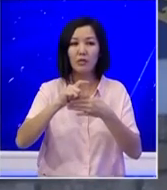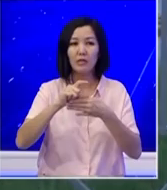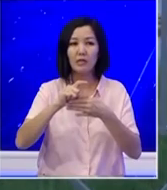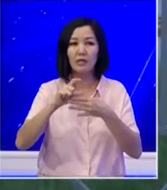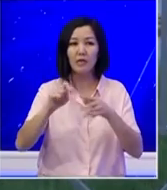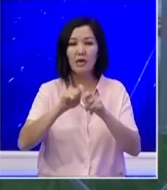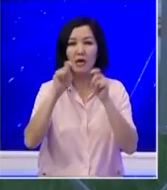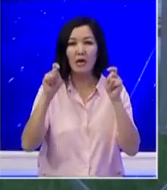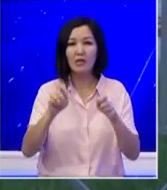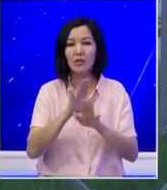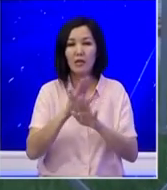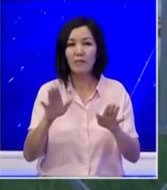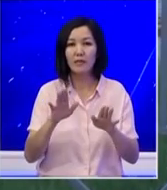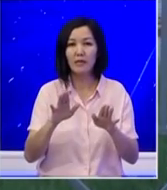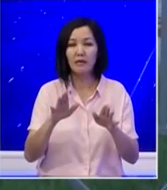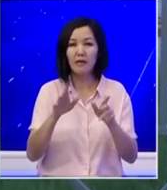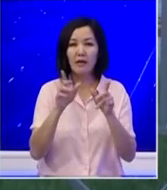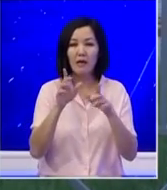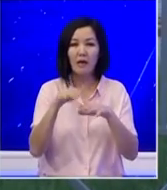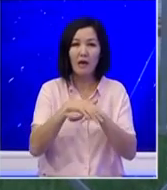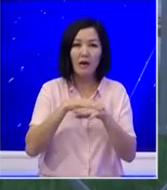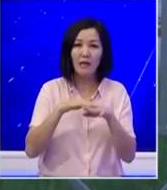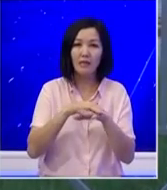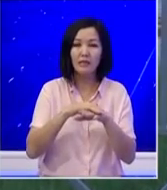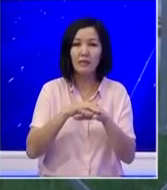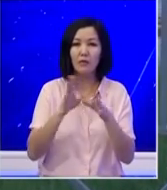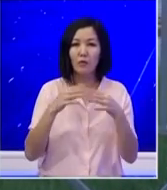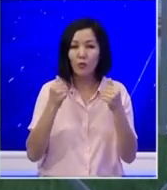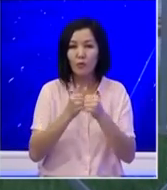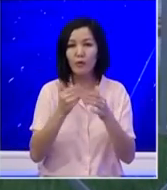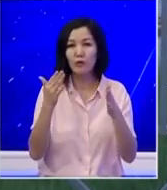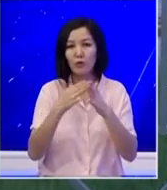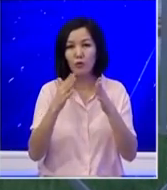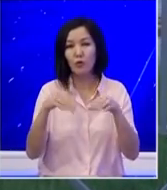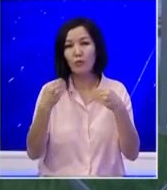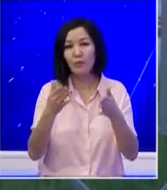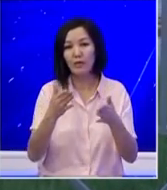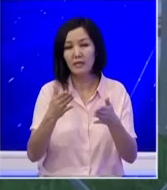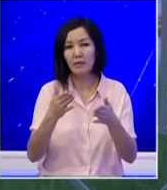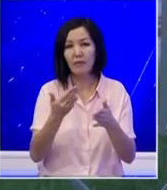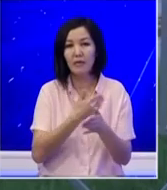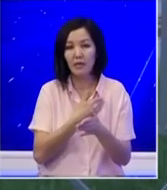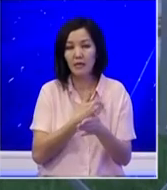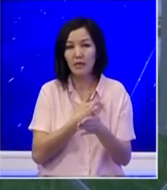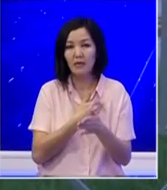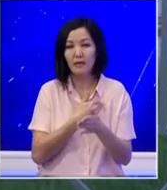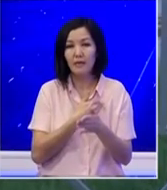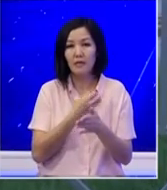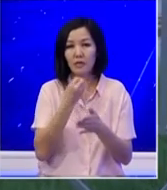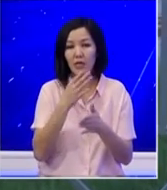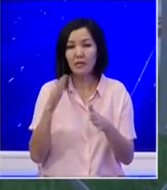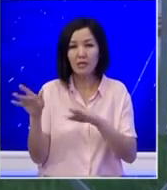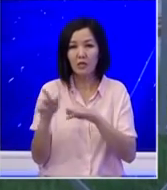осы жамағаттарымызға осы үйіне тарат берсек деген осындай жақсы игі бастама бастап жатырмыз. Сондықтан